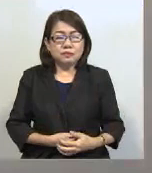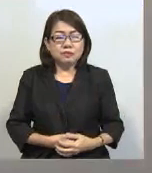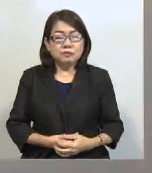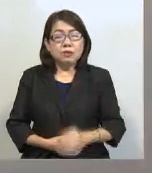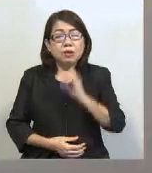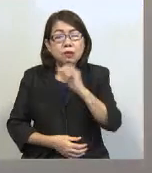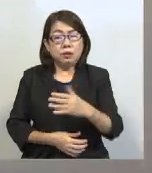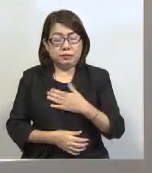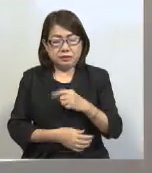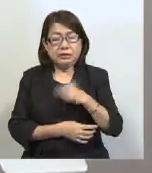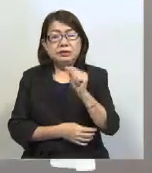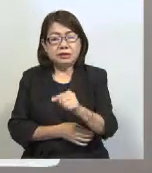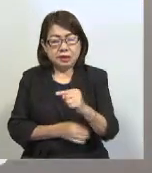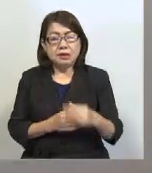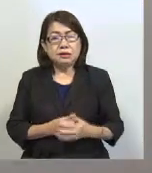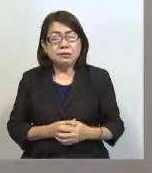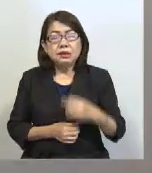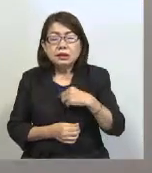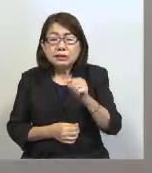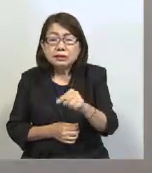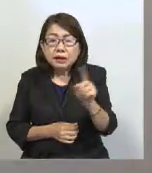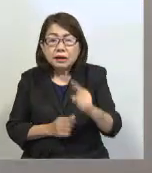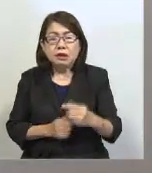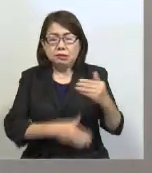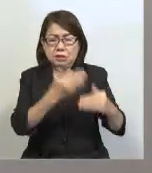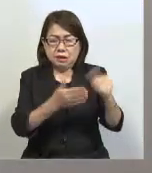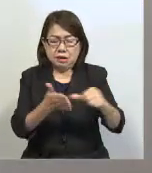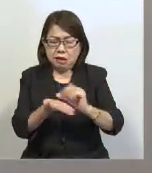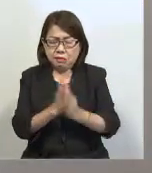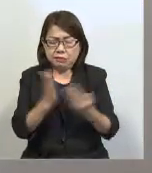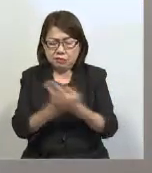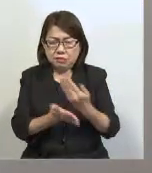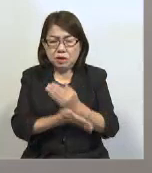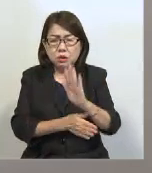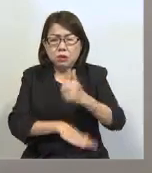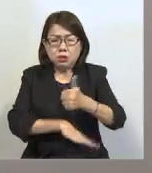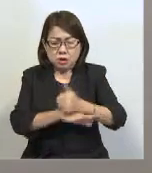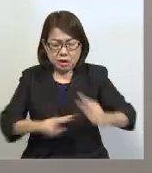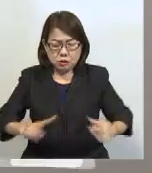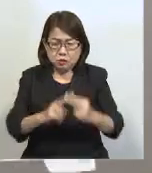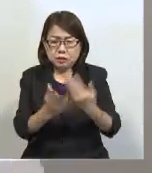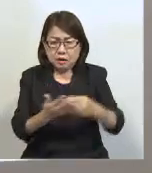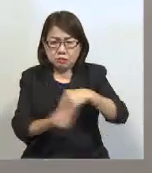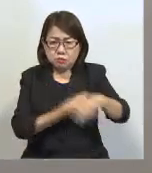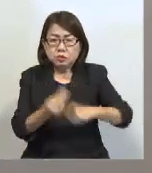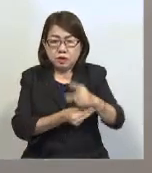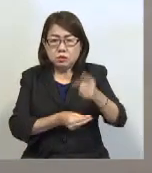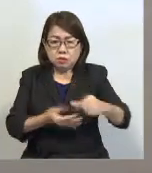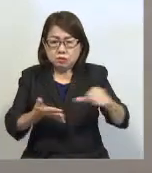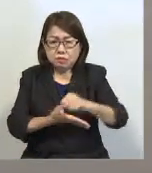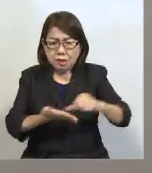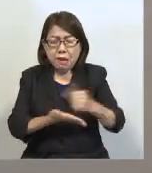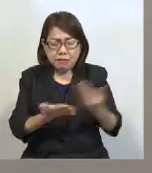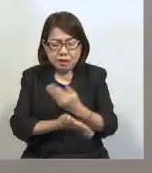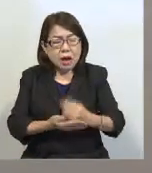ได้มีการสั่งการไปให้มีการพัฒนาปรับปรุงการทำงานของรัฐมนตรีเศรษฐกิจไปด้วยนะครับเพื่อจะให้ครอบคลุม